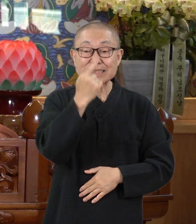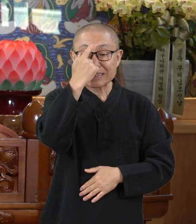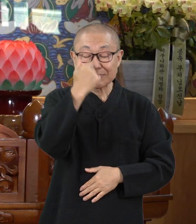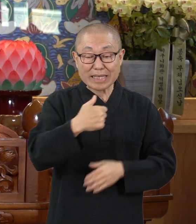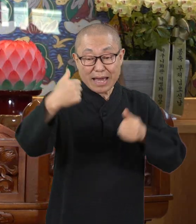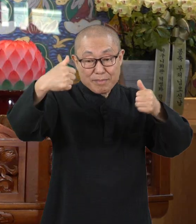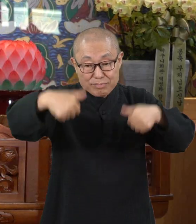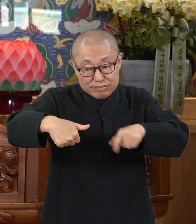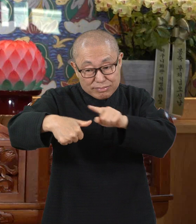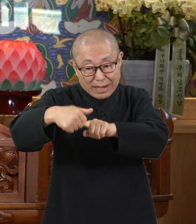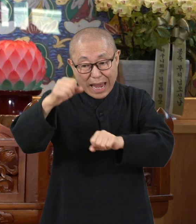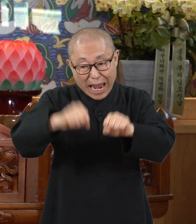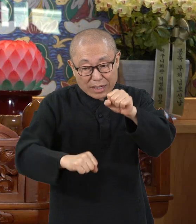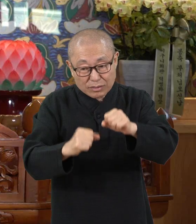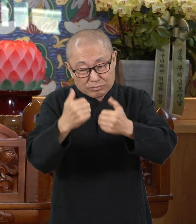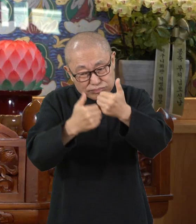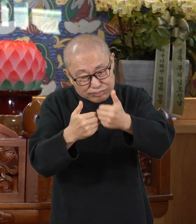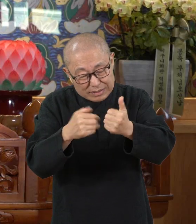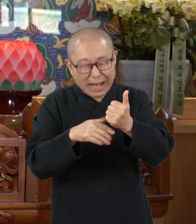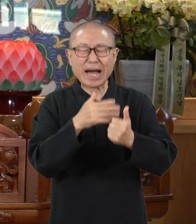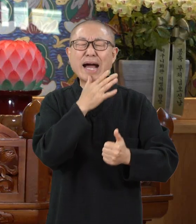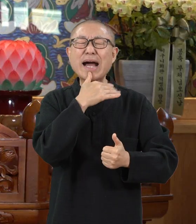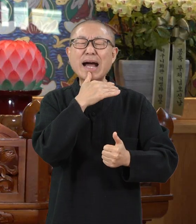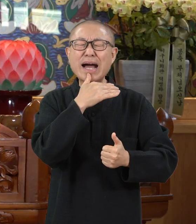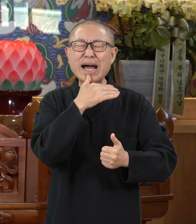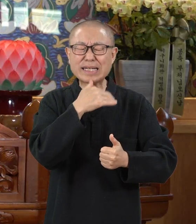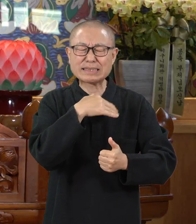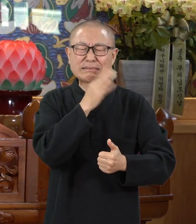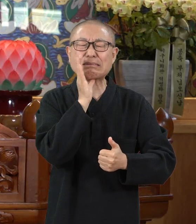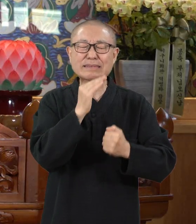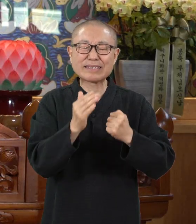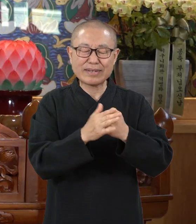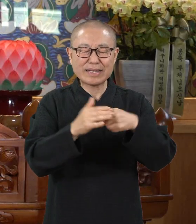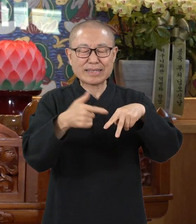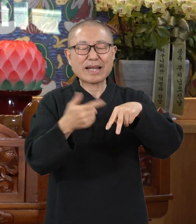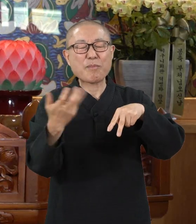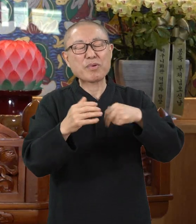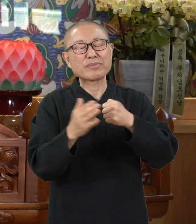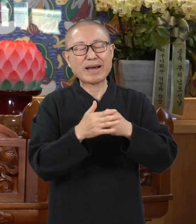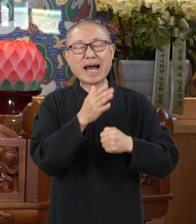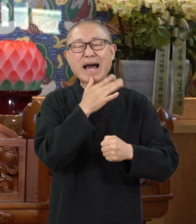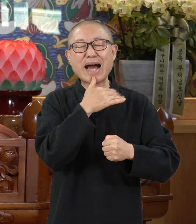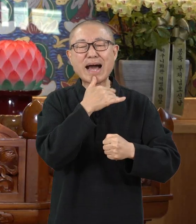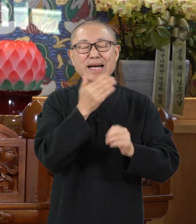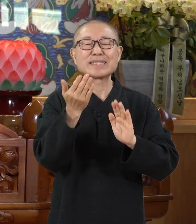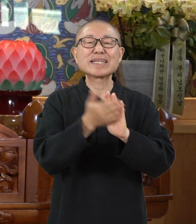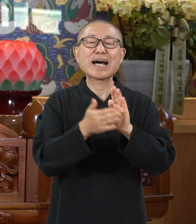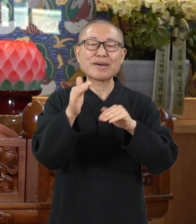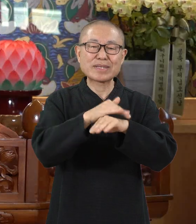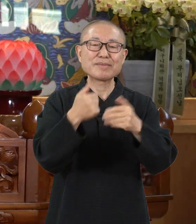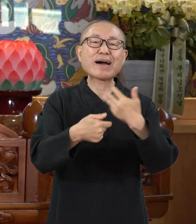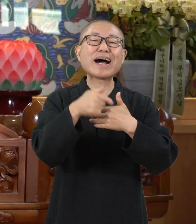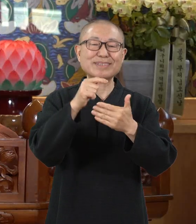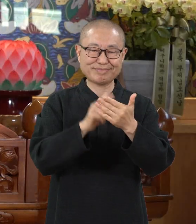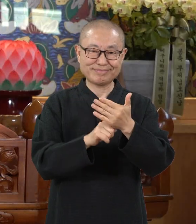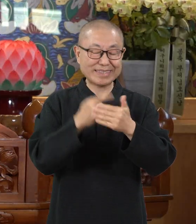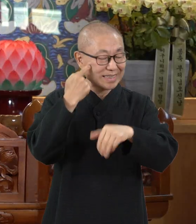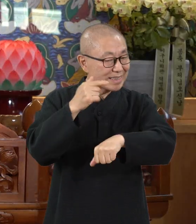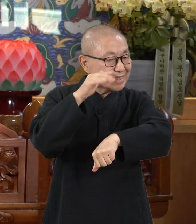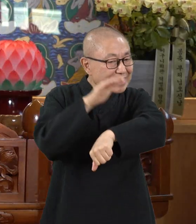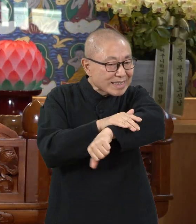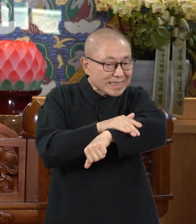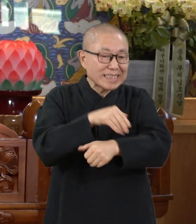다리가 아프셨구나. 이런 것을 우리가 부처님은 자비의 마음으로